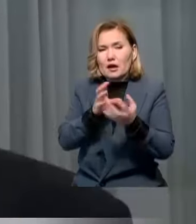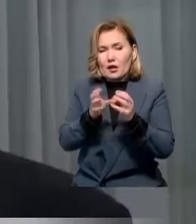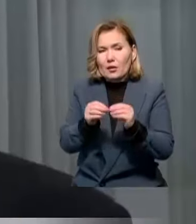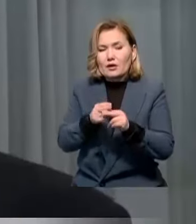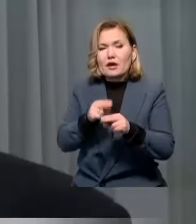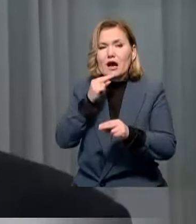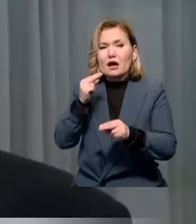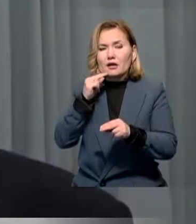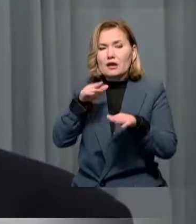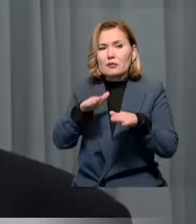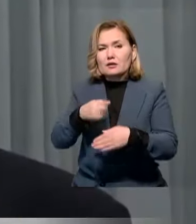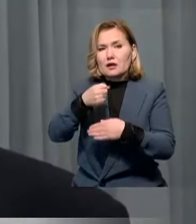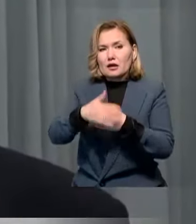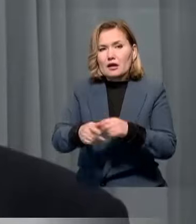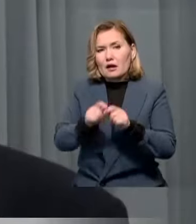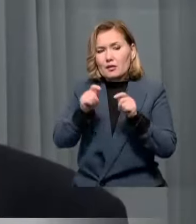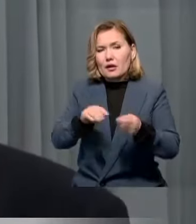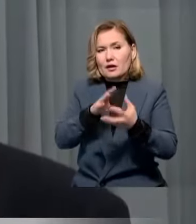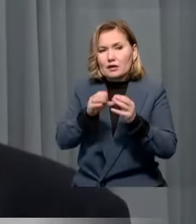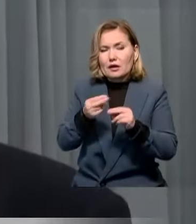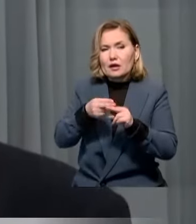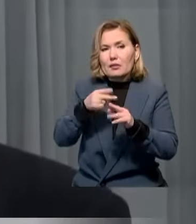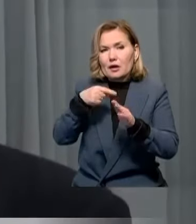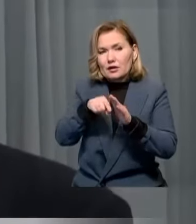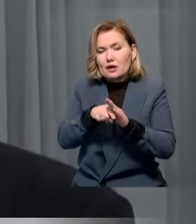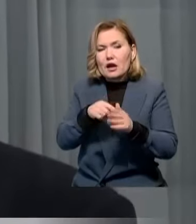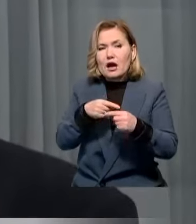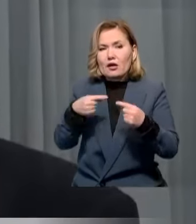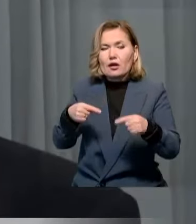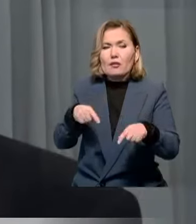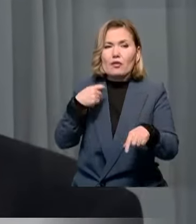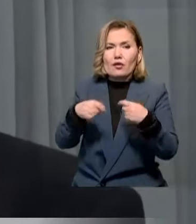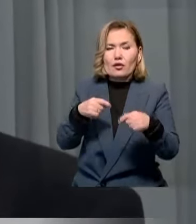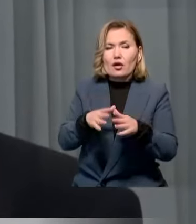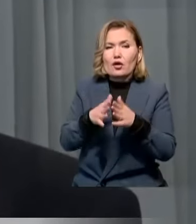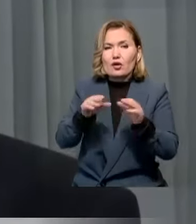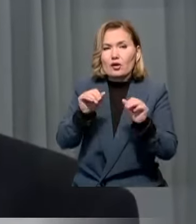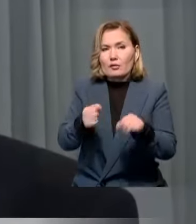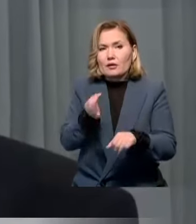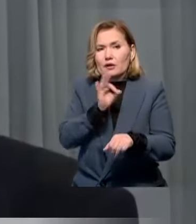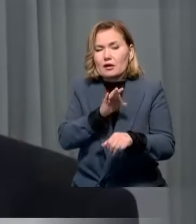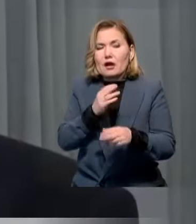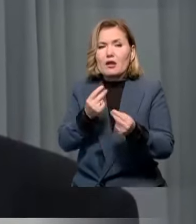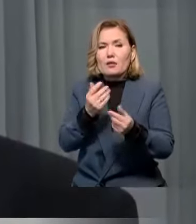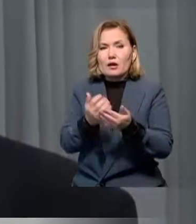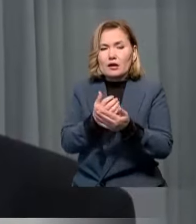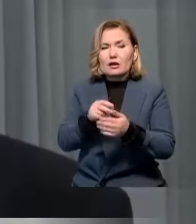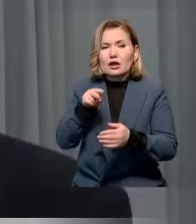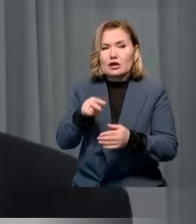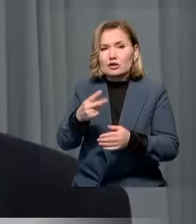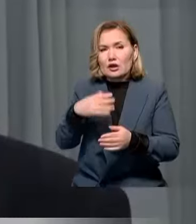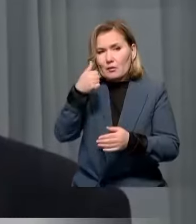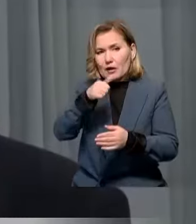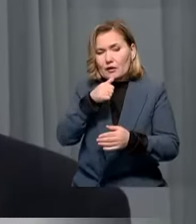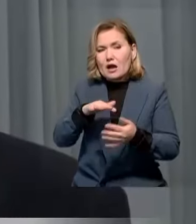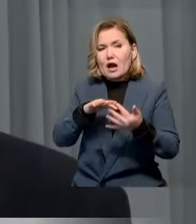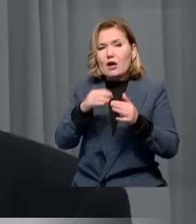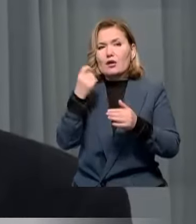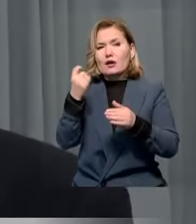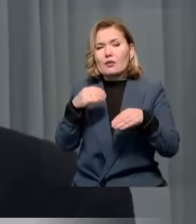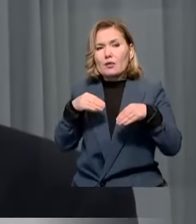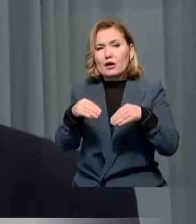Шыңжаңда алғаш рет қолға алынып отыр. Оған ішкі және сыртқы ресурстардың мүмкіндіктерін барынша пайдаланамыз. 2025 жылға дейін ауыл